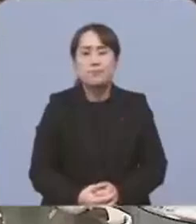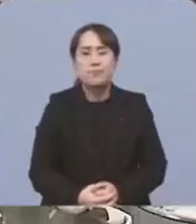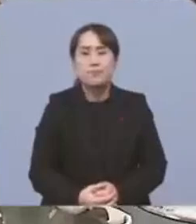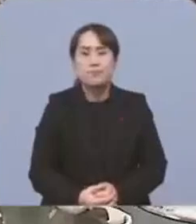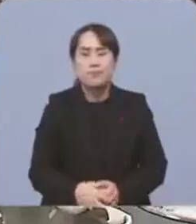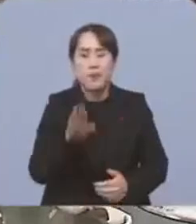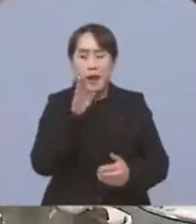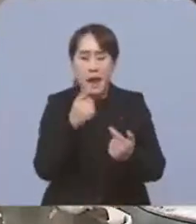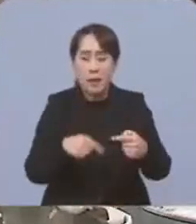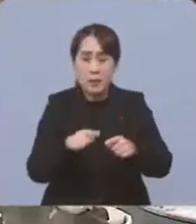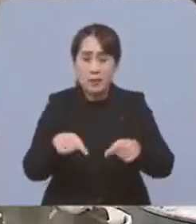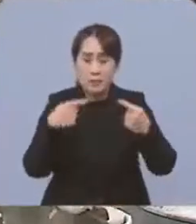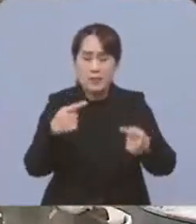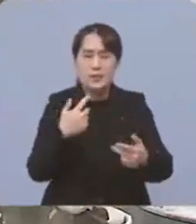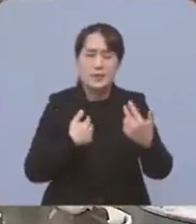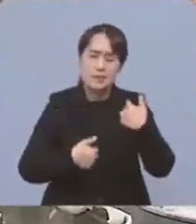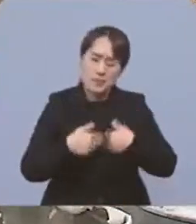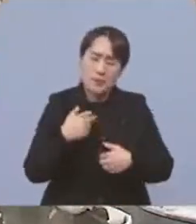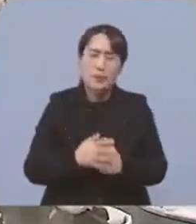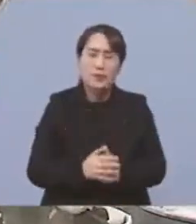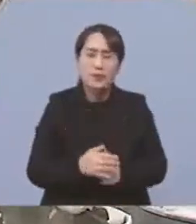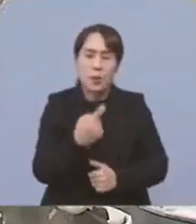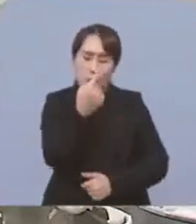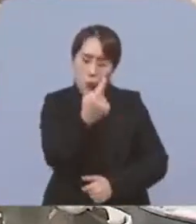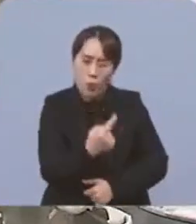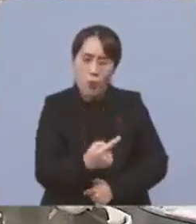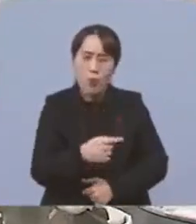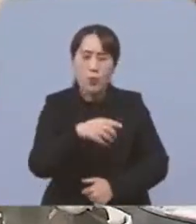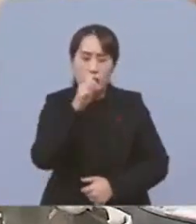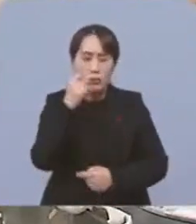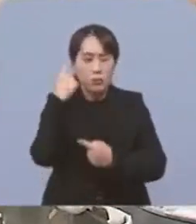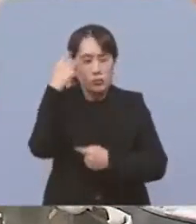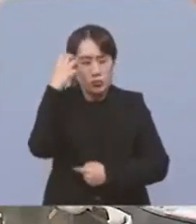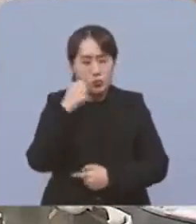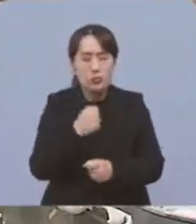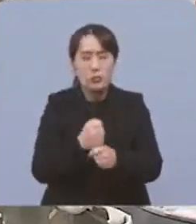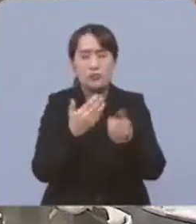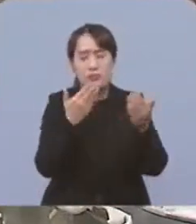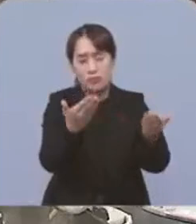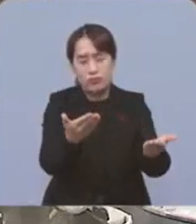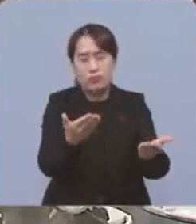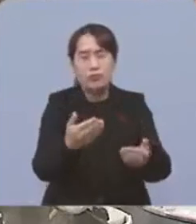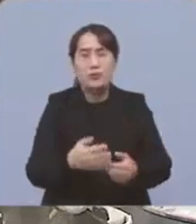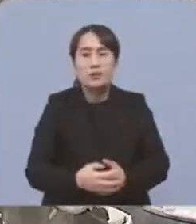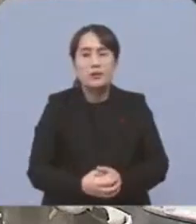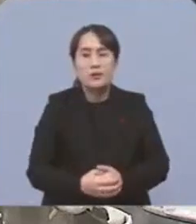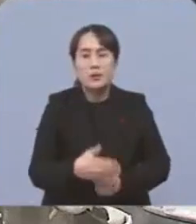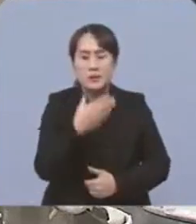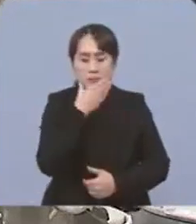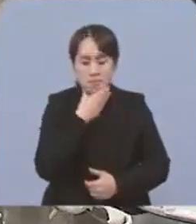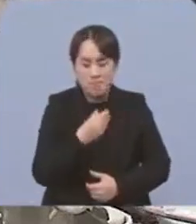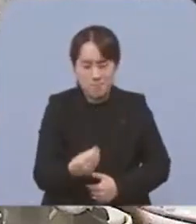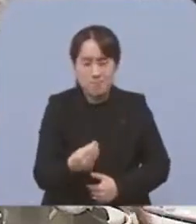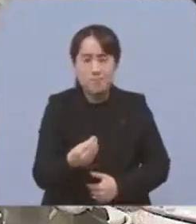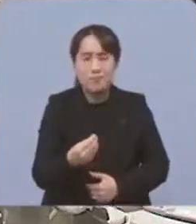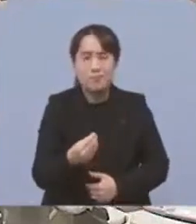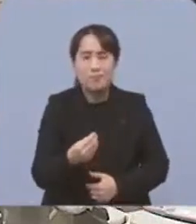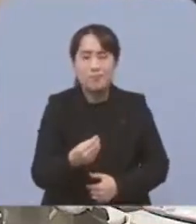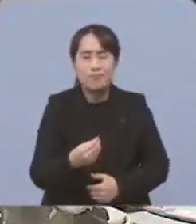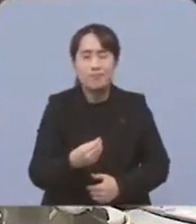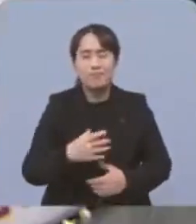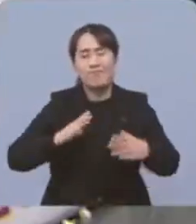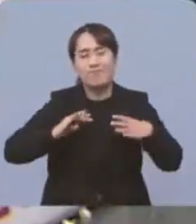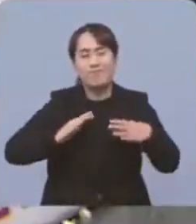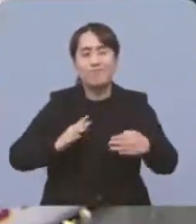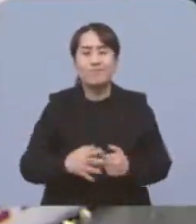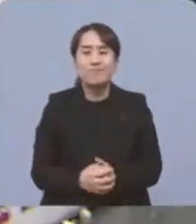너무 즐거웠고 오신 분들한테 제가 새로운 좋은 추억을 만들어 드린 것 같아서 너무 행복하고 너무